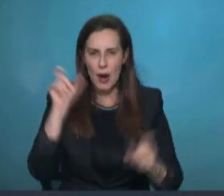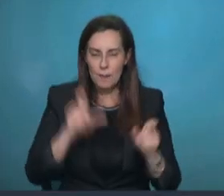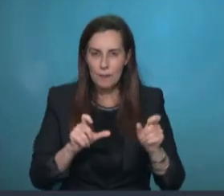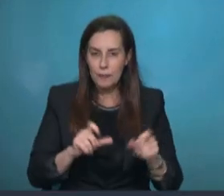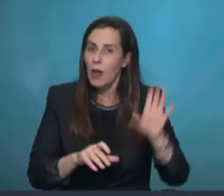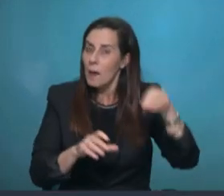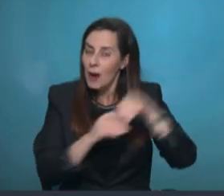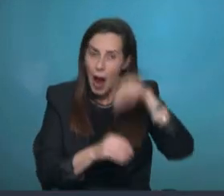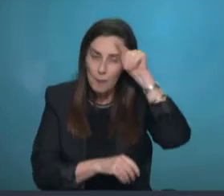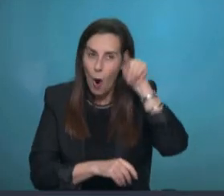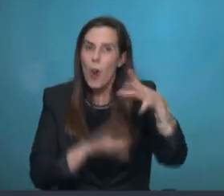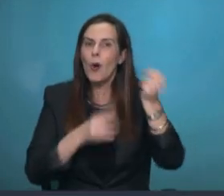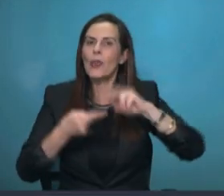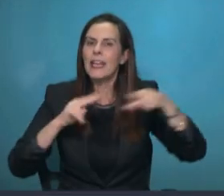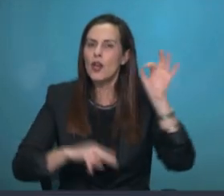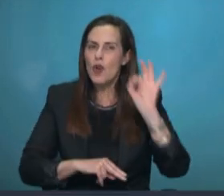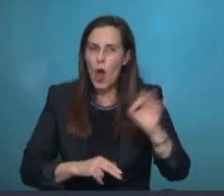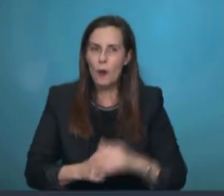ולרי סקוביץ'.